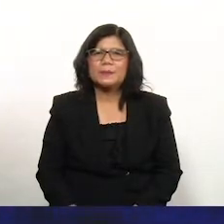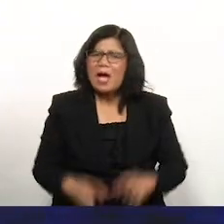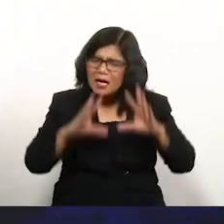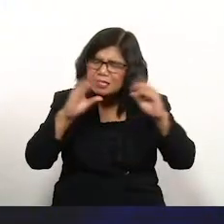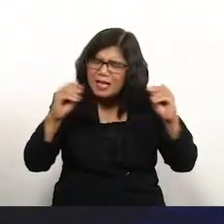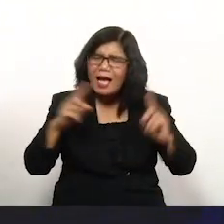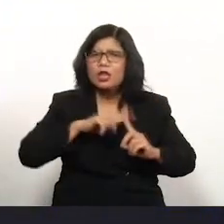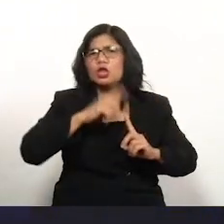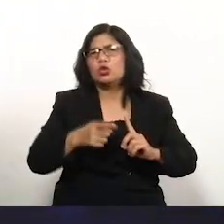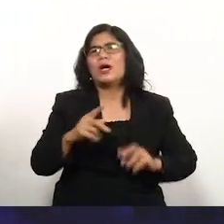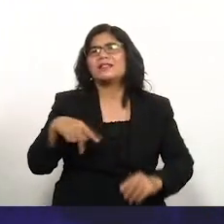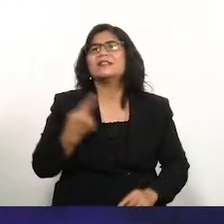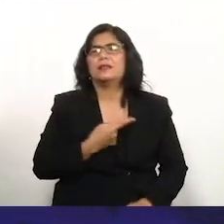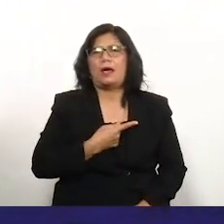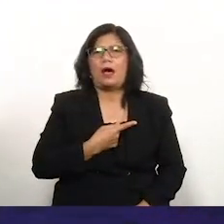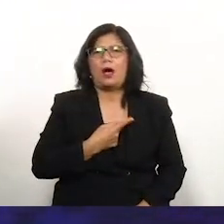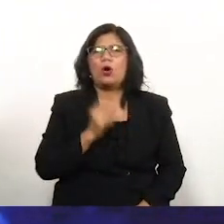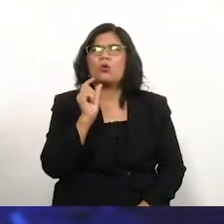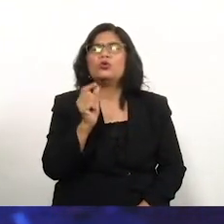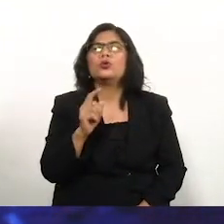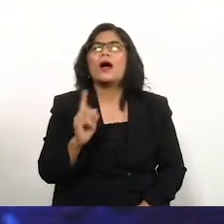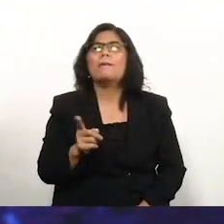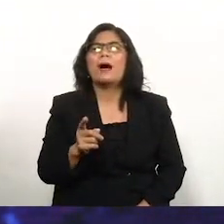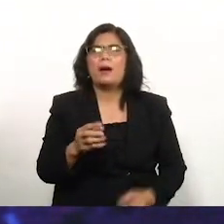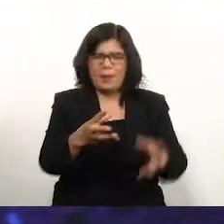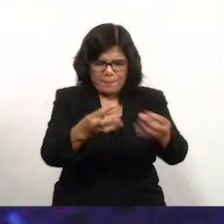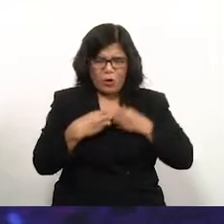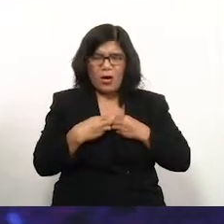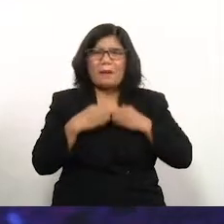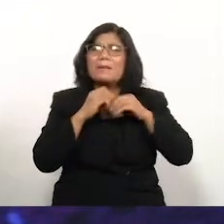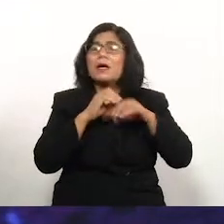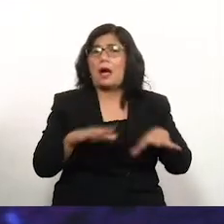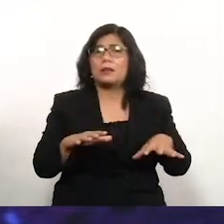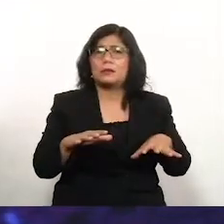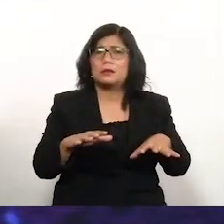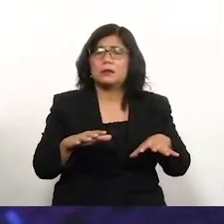Hai kerjakan tugas kita Hai untuk kita memperoleh berkat